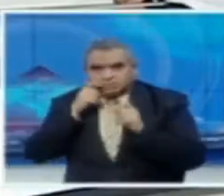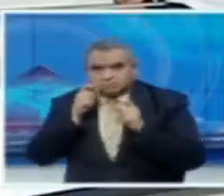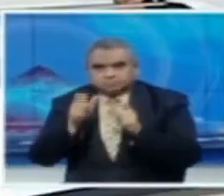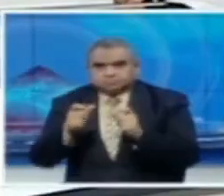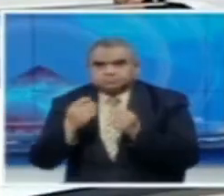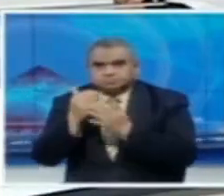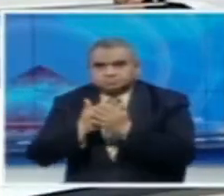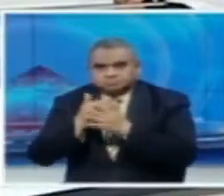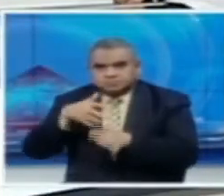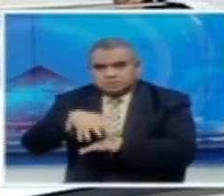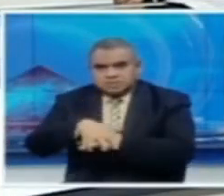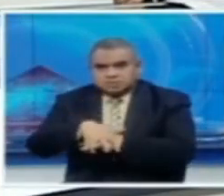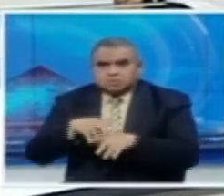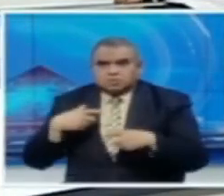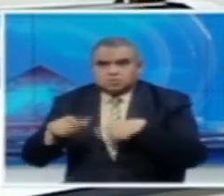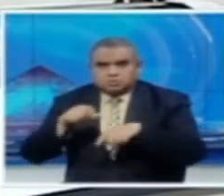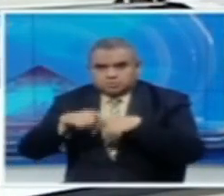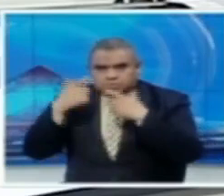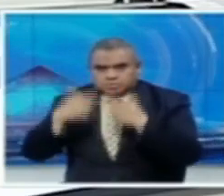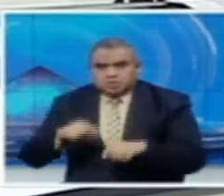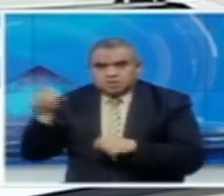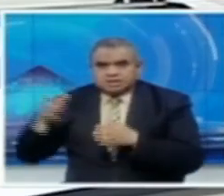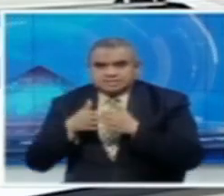استثمارات توطين التكنولوجيا في منطقة القناة.